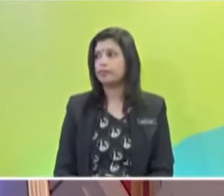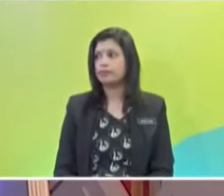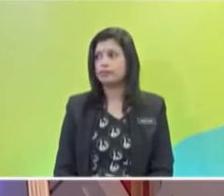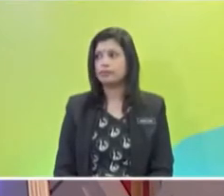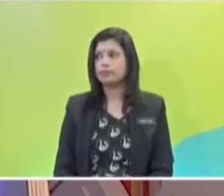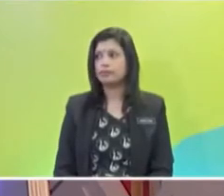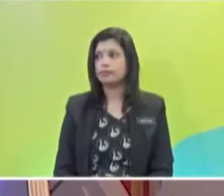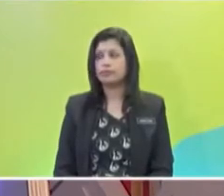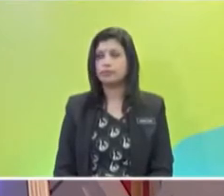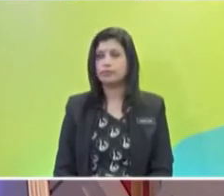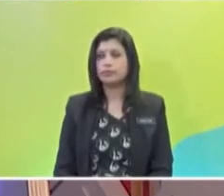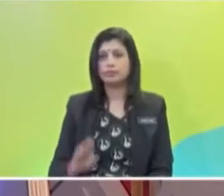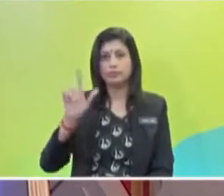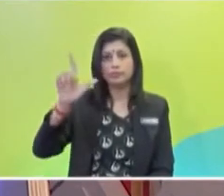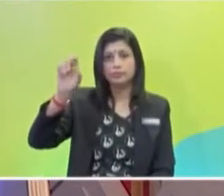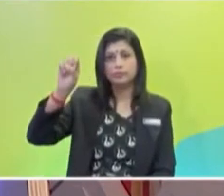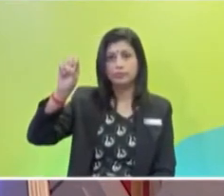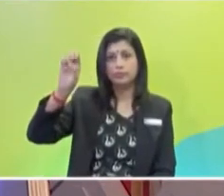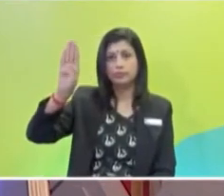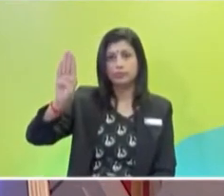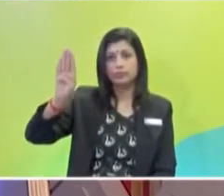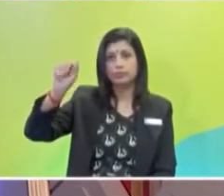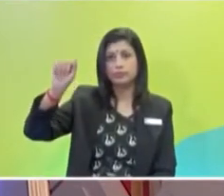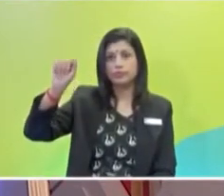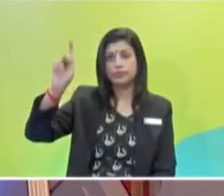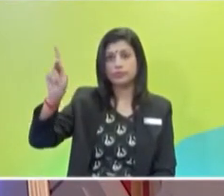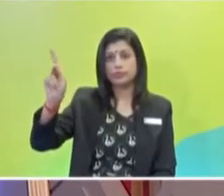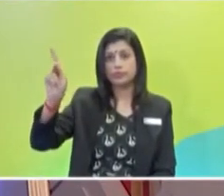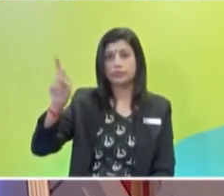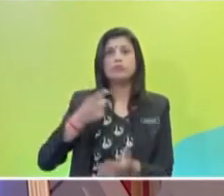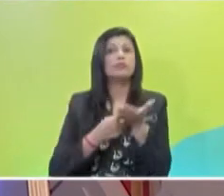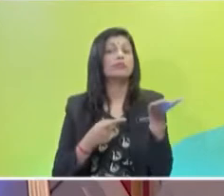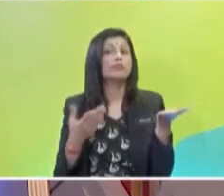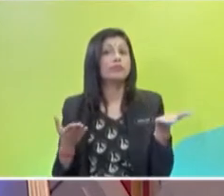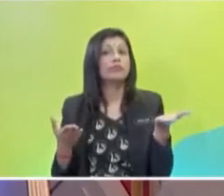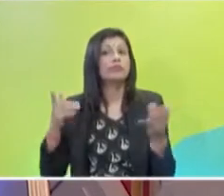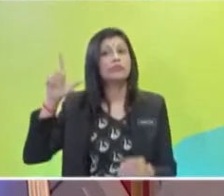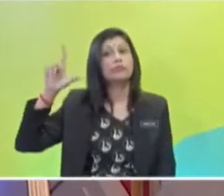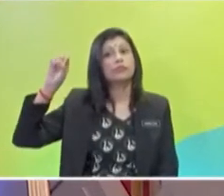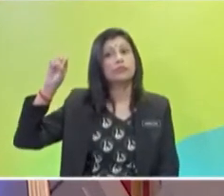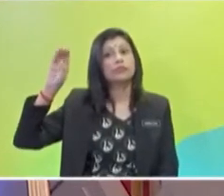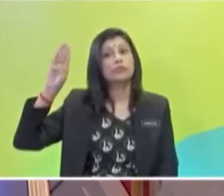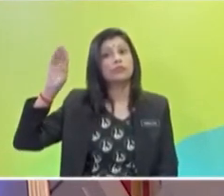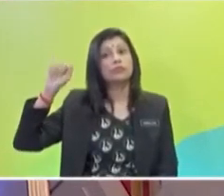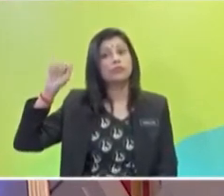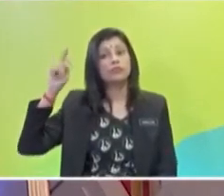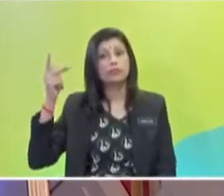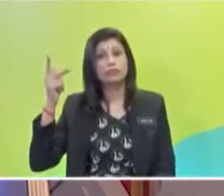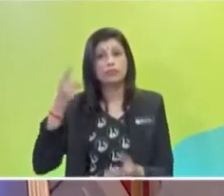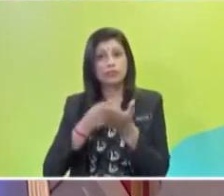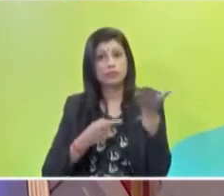O, B, E, K. Bak.